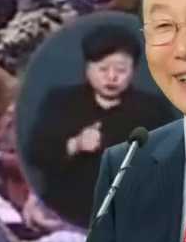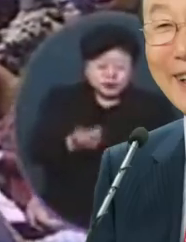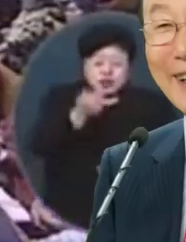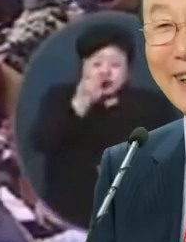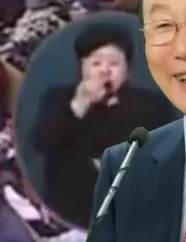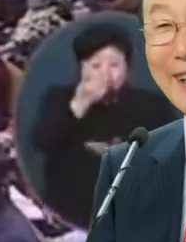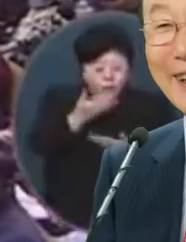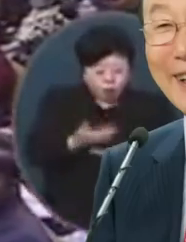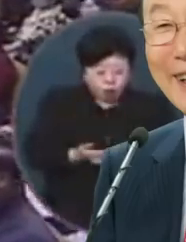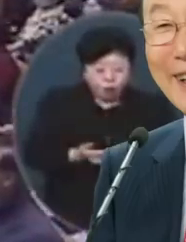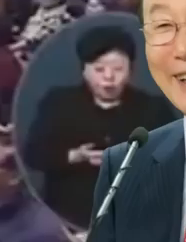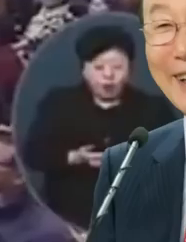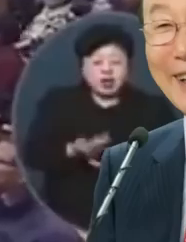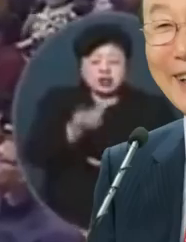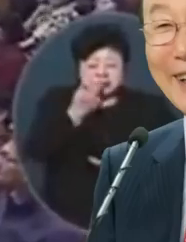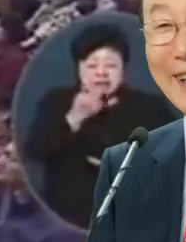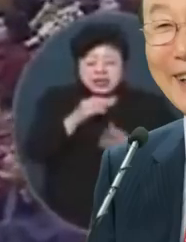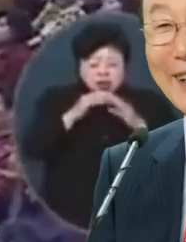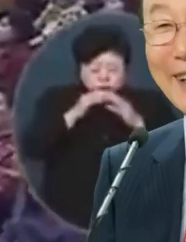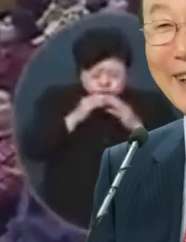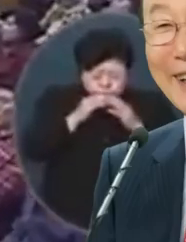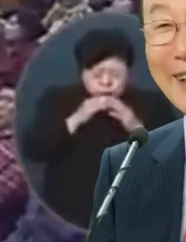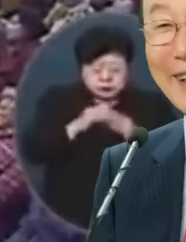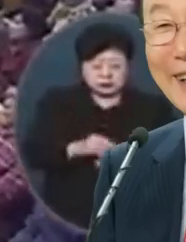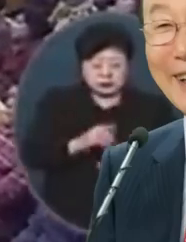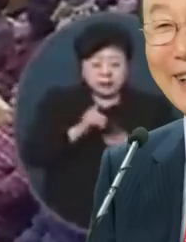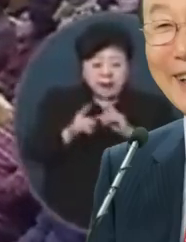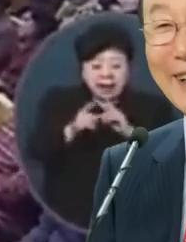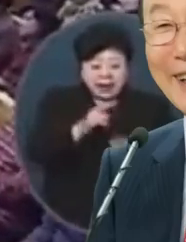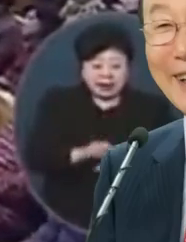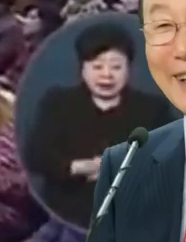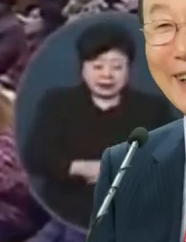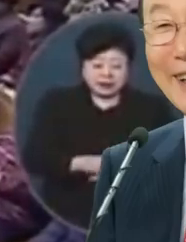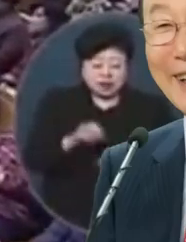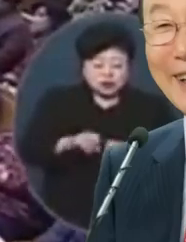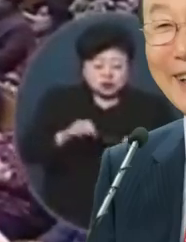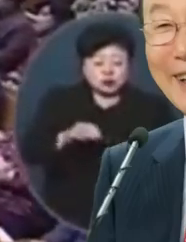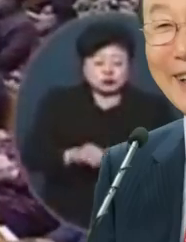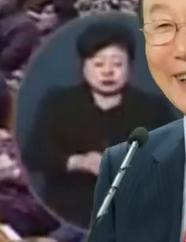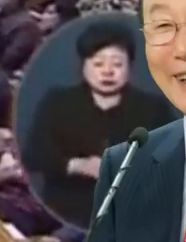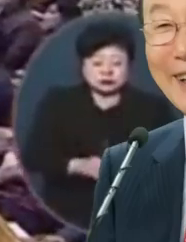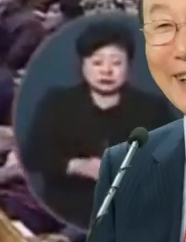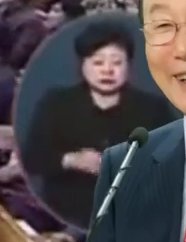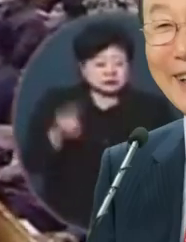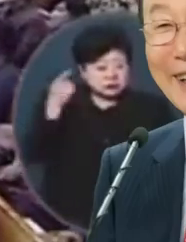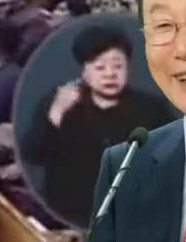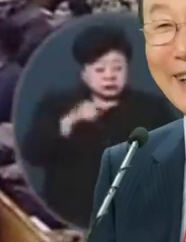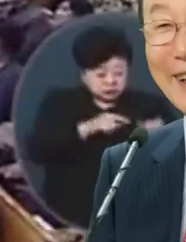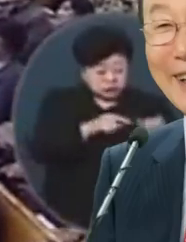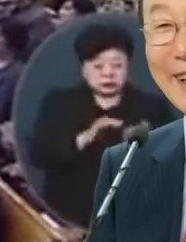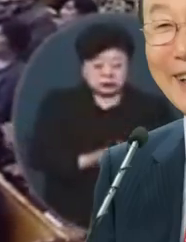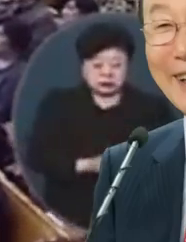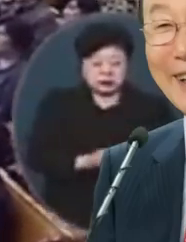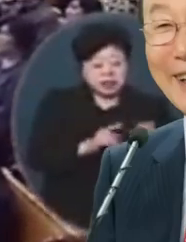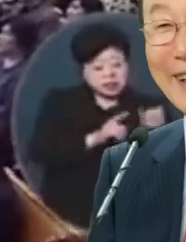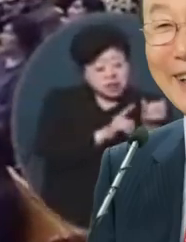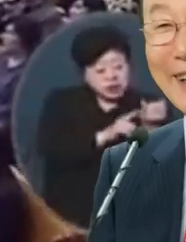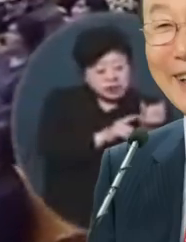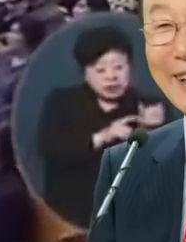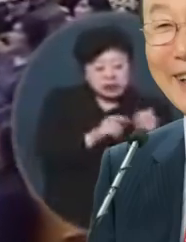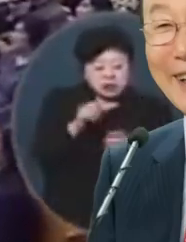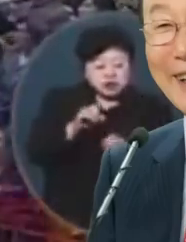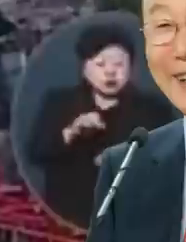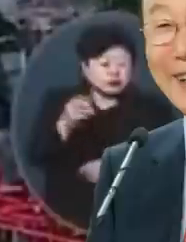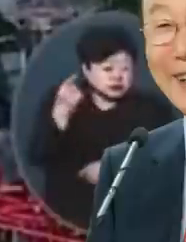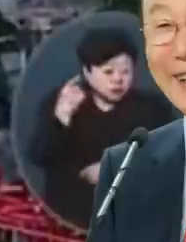생명을 넣어주고 생기를 넣어주는 중요한 소식이었습니다. 이 여인은 이